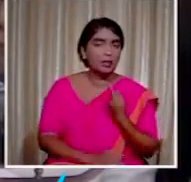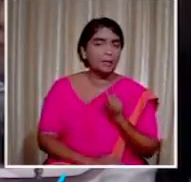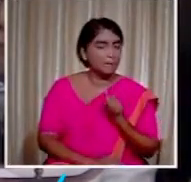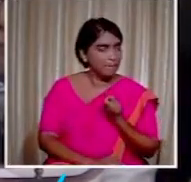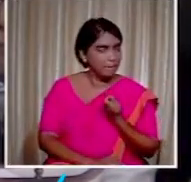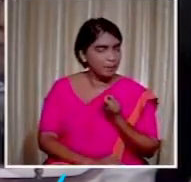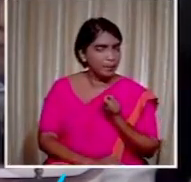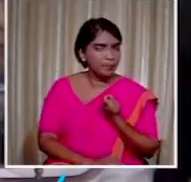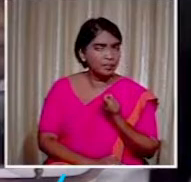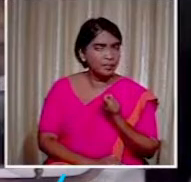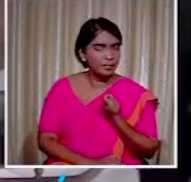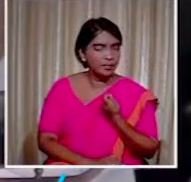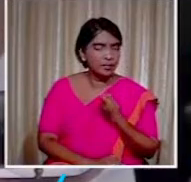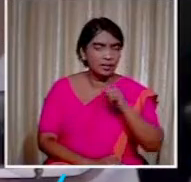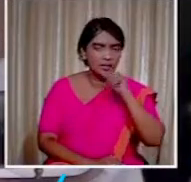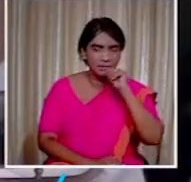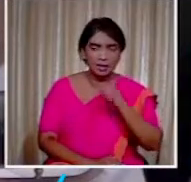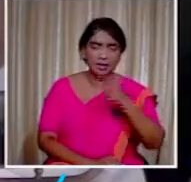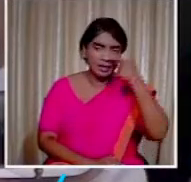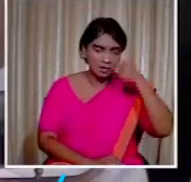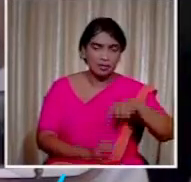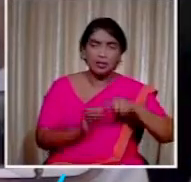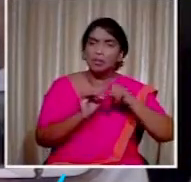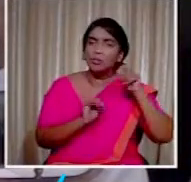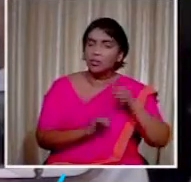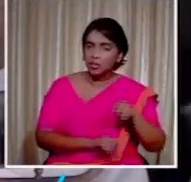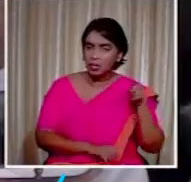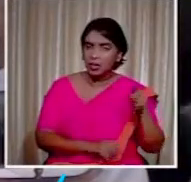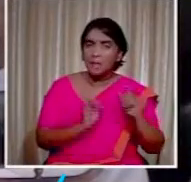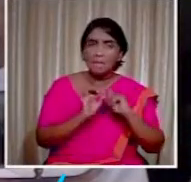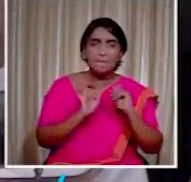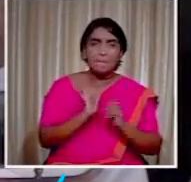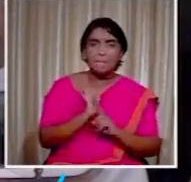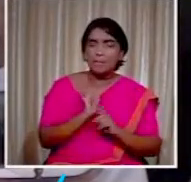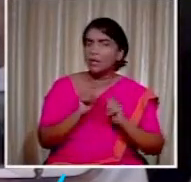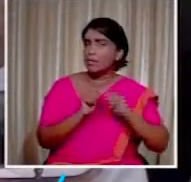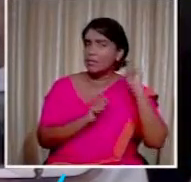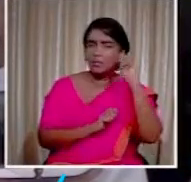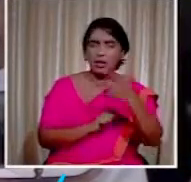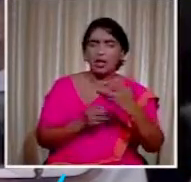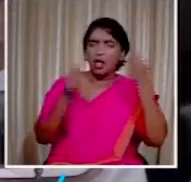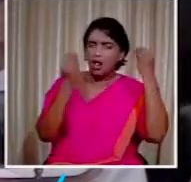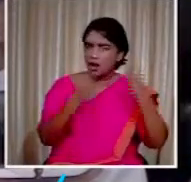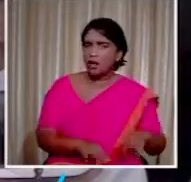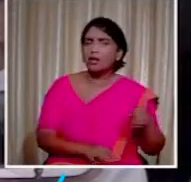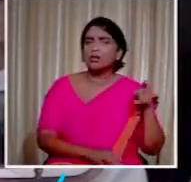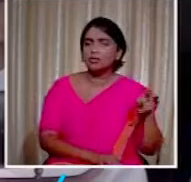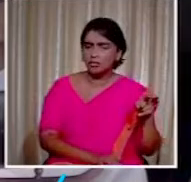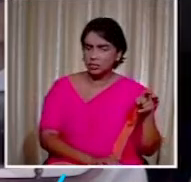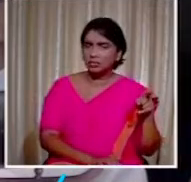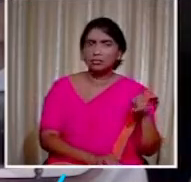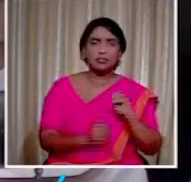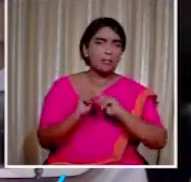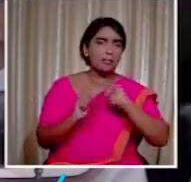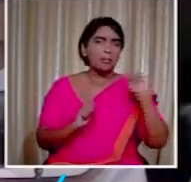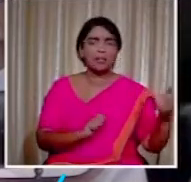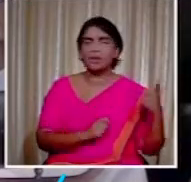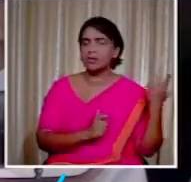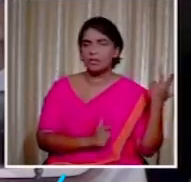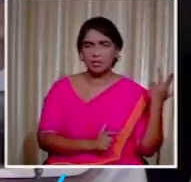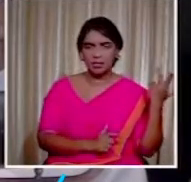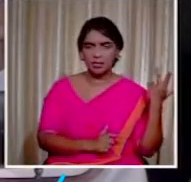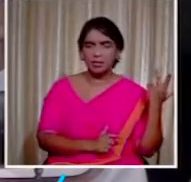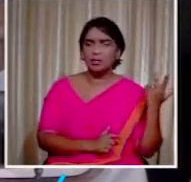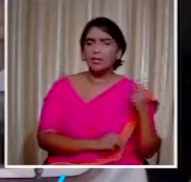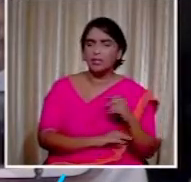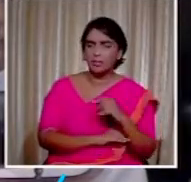අපේ ඇත්ත වශයෙන්ම තෙල් සංස්ථාව බිල් ගෙවලා නැහැ. බංකොලොත් වෙලා තියෙන බංකොලොත් වෙන එකට දෙන්නේ මේ